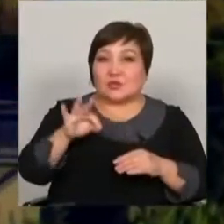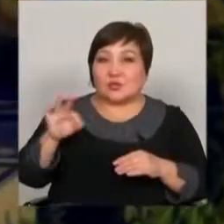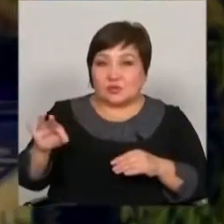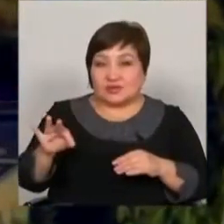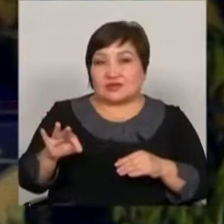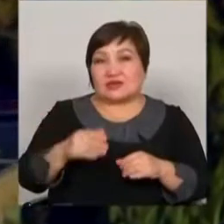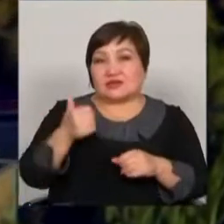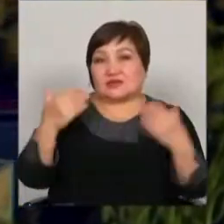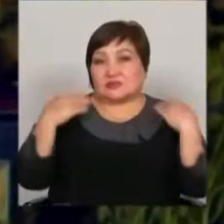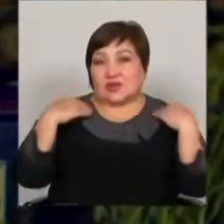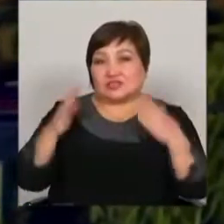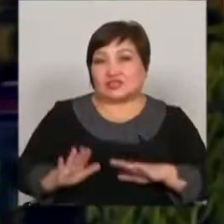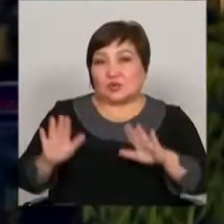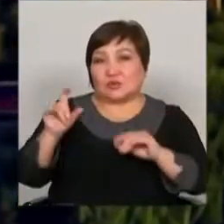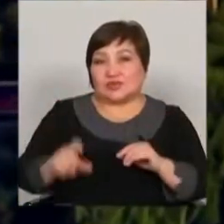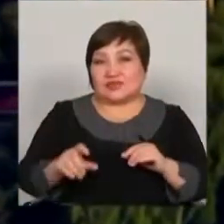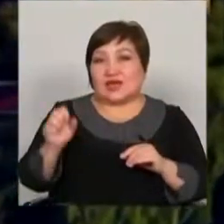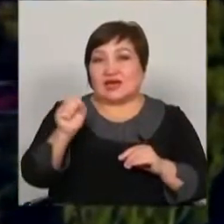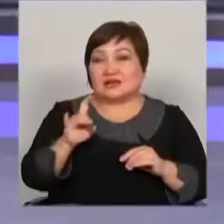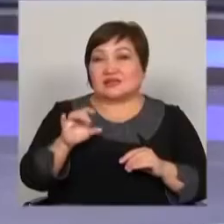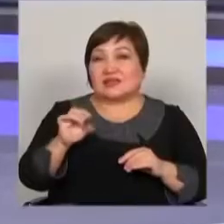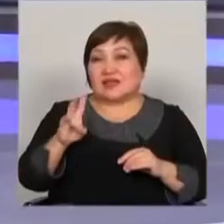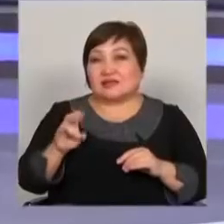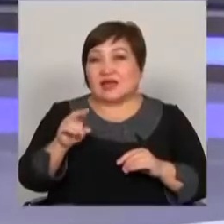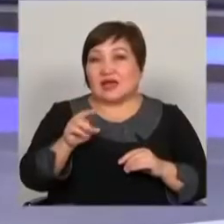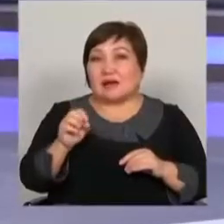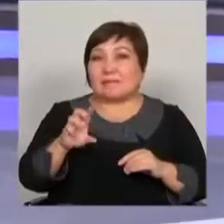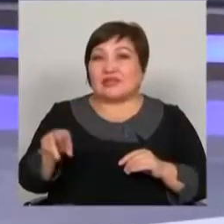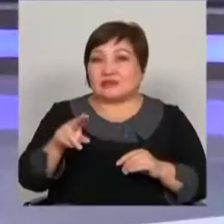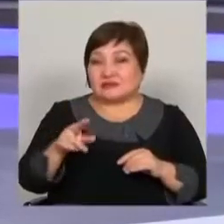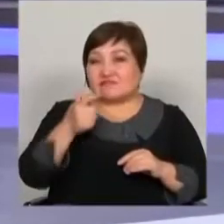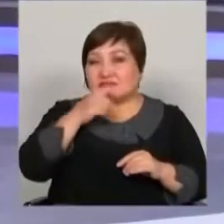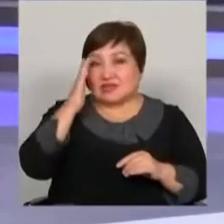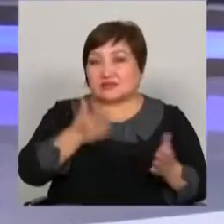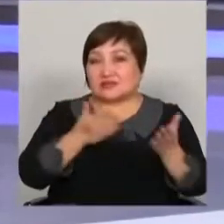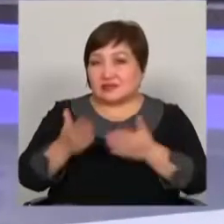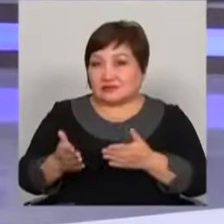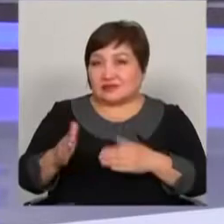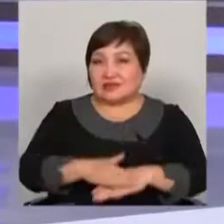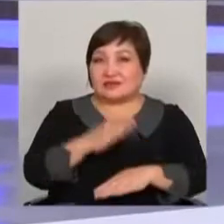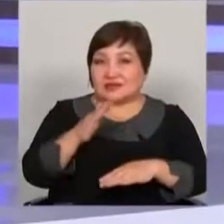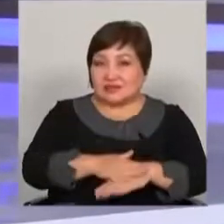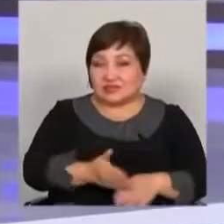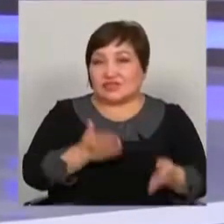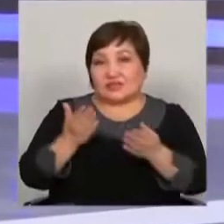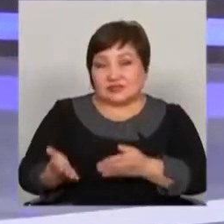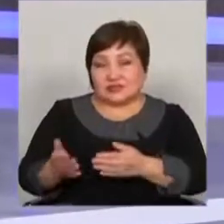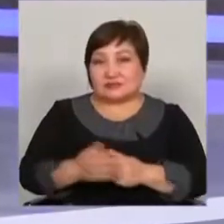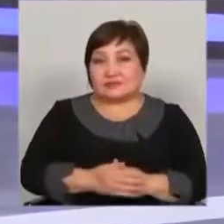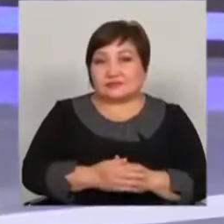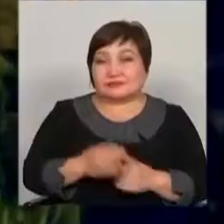орынбасары Арслан Әбдімет мырзаны шақырған едік. Арслан мырза, студиямызға қош келдіңіз. Қайырлы кеш. Жаңағыны айтып өттік қой, енді